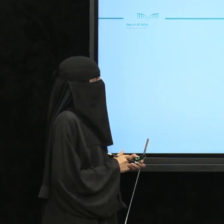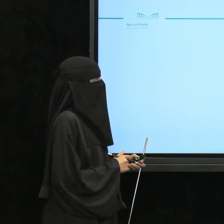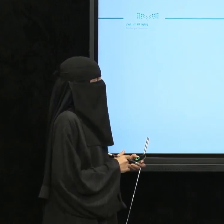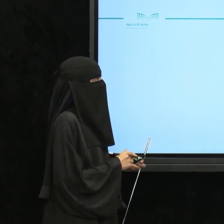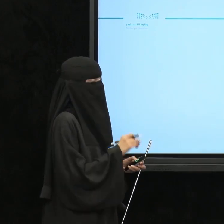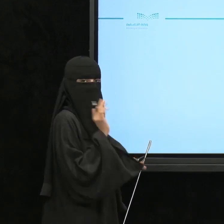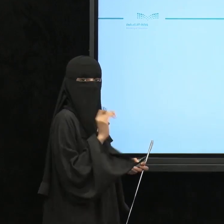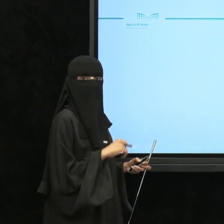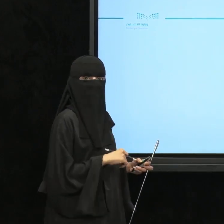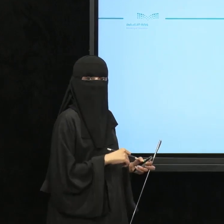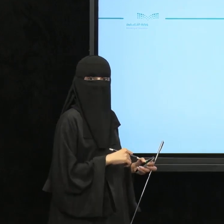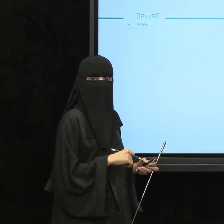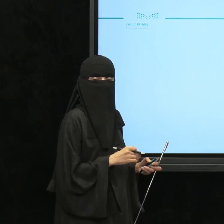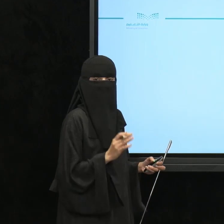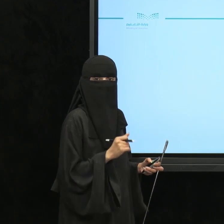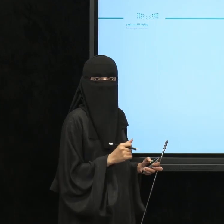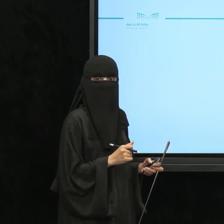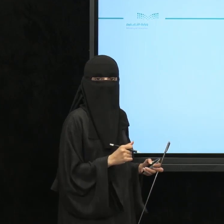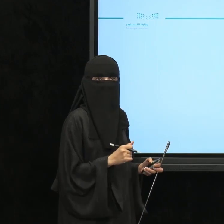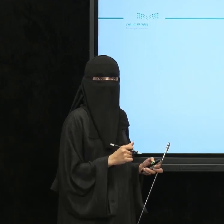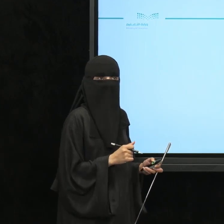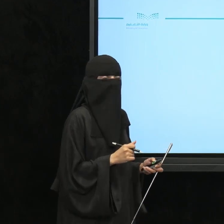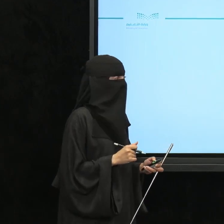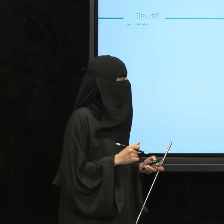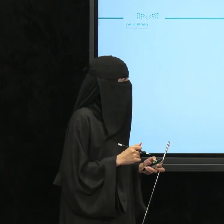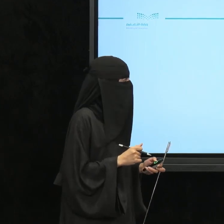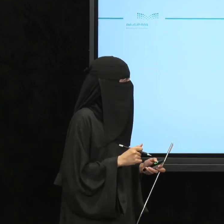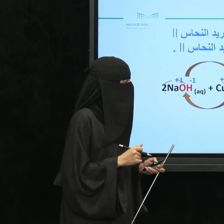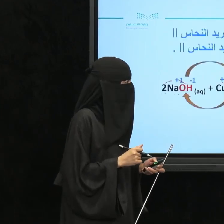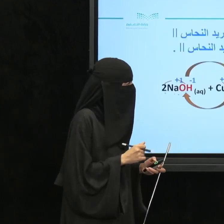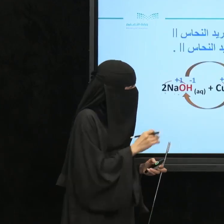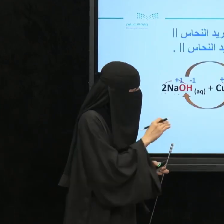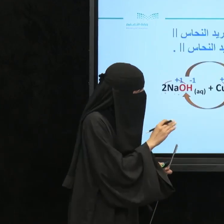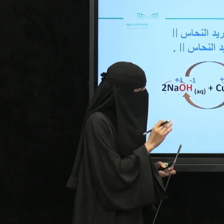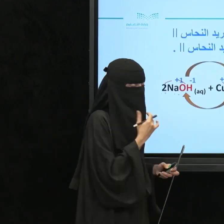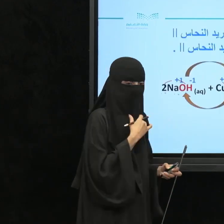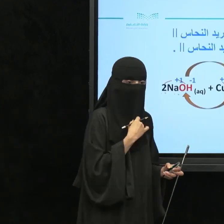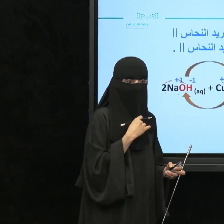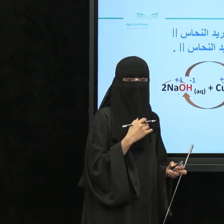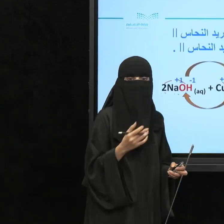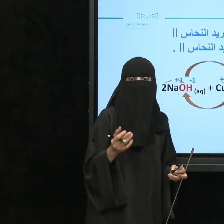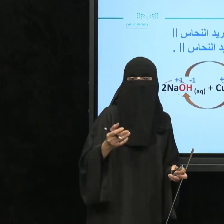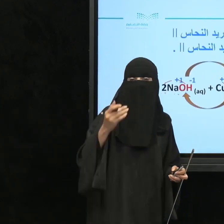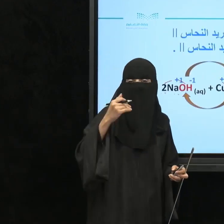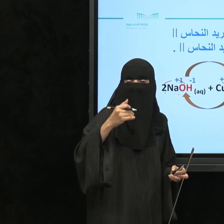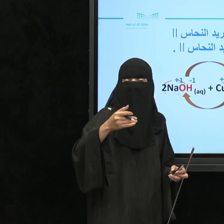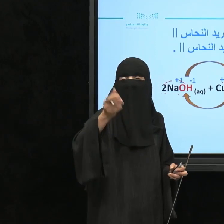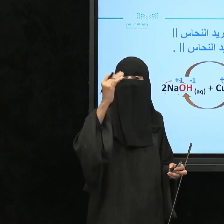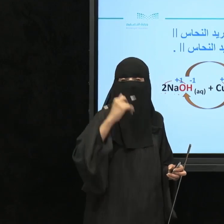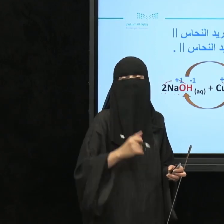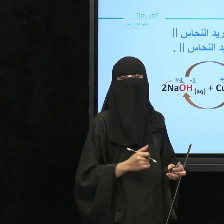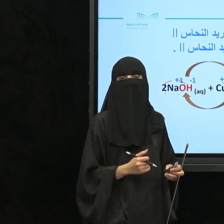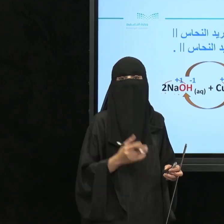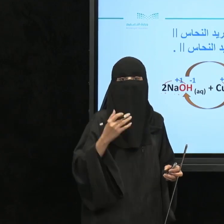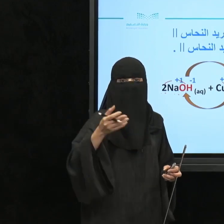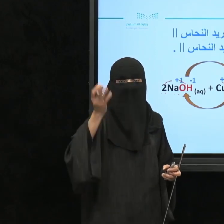أو نقوم بتعريف الراسب. عرف الراسب، إذا قلنا في المعادلة السابقة راسب، عندما أقول راسب وتطرقت له